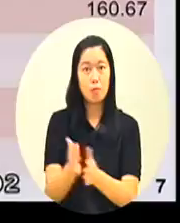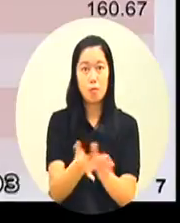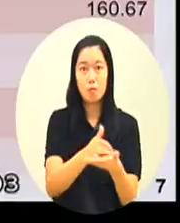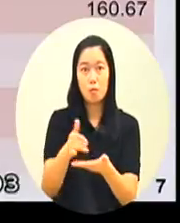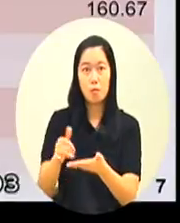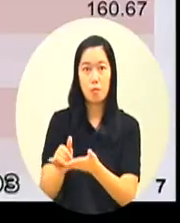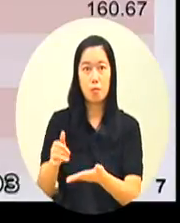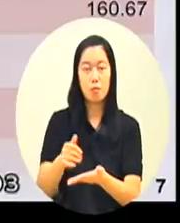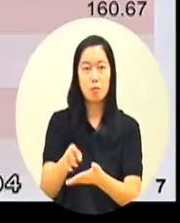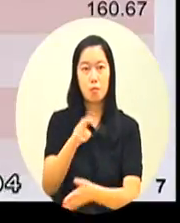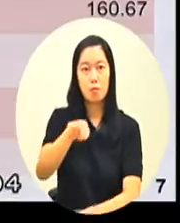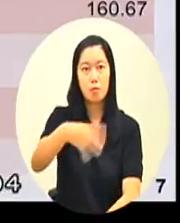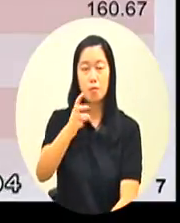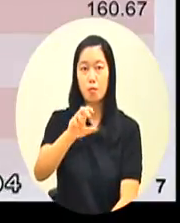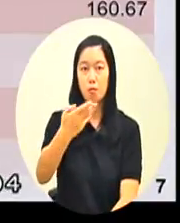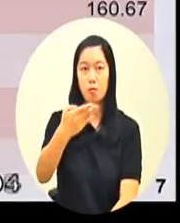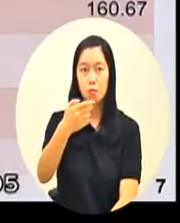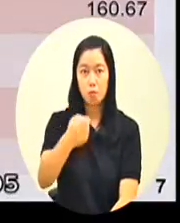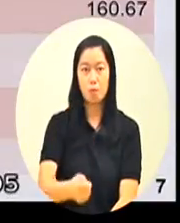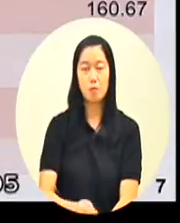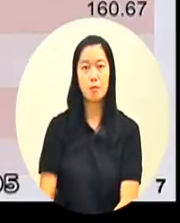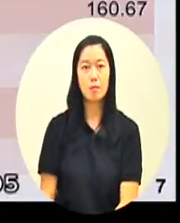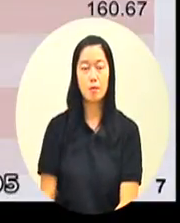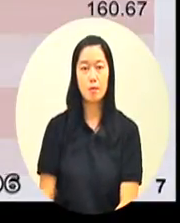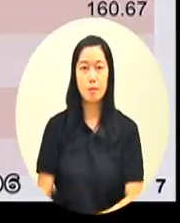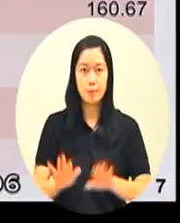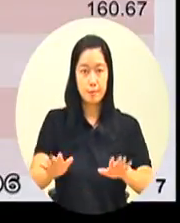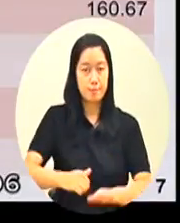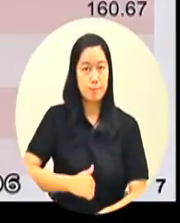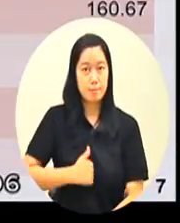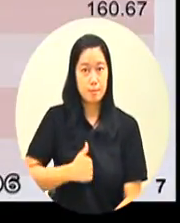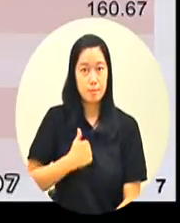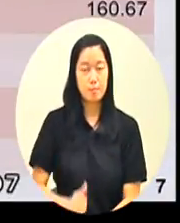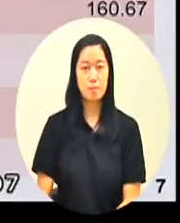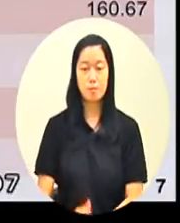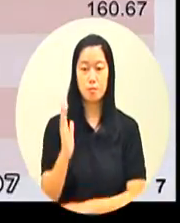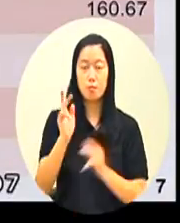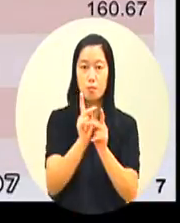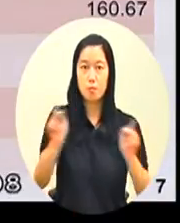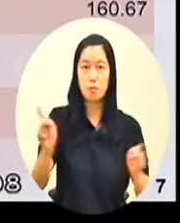是2479亿，目前实际举借的是